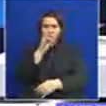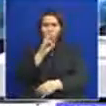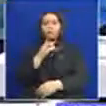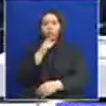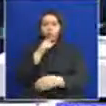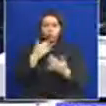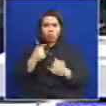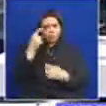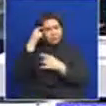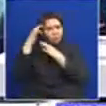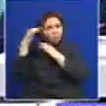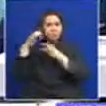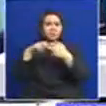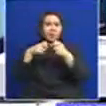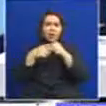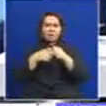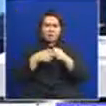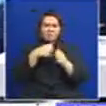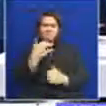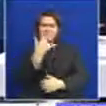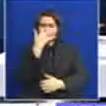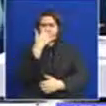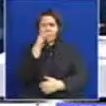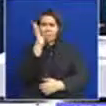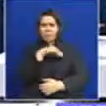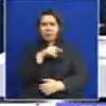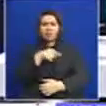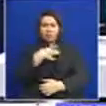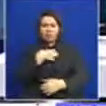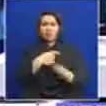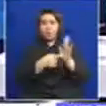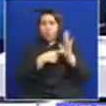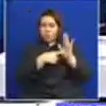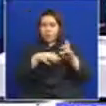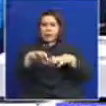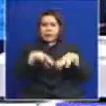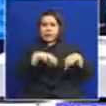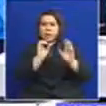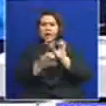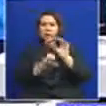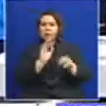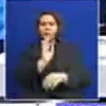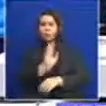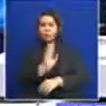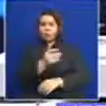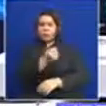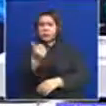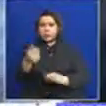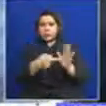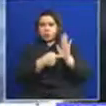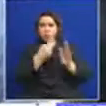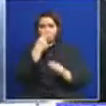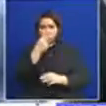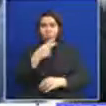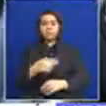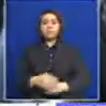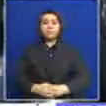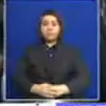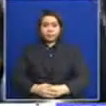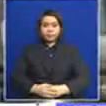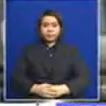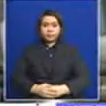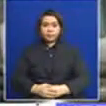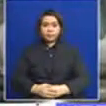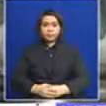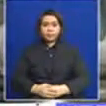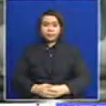ดหวังการแก้ไขปัญหาบ่อขยะที่นี่น่าจะเป็นต้นแบบการบริหารจัดการขยะให้กับพื้นที่อื่นค่ะพลเอกวิทวั